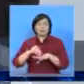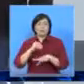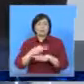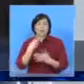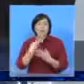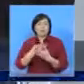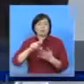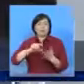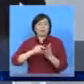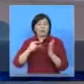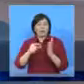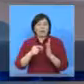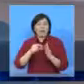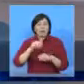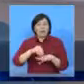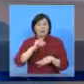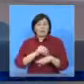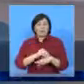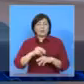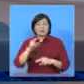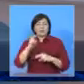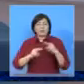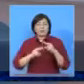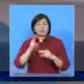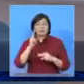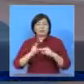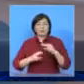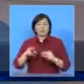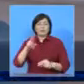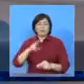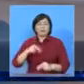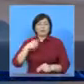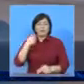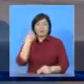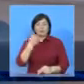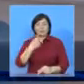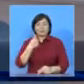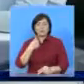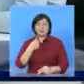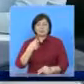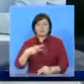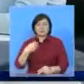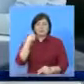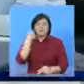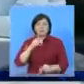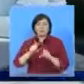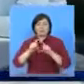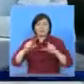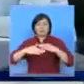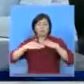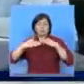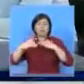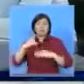осмотрел акимат сельского округа, строительство которого было завершено в январе 2021 года. В здании площадью